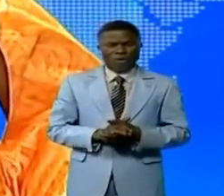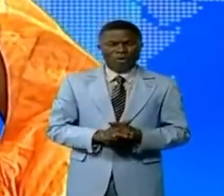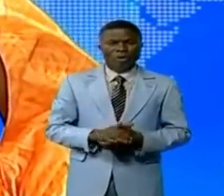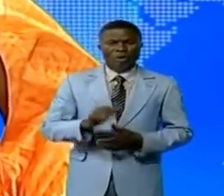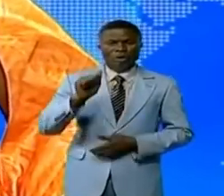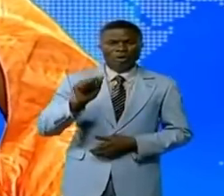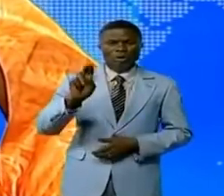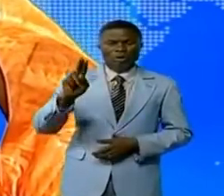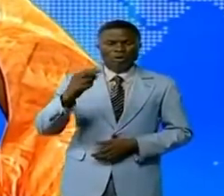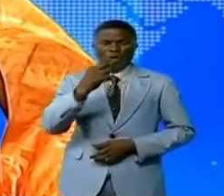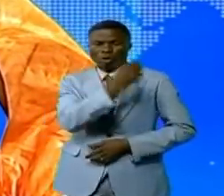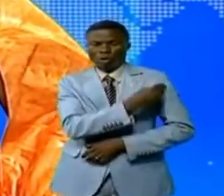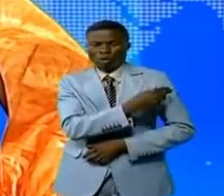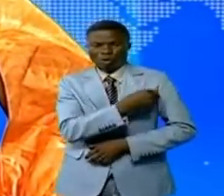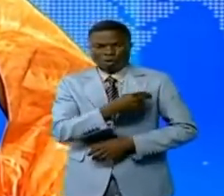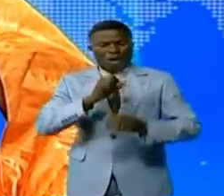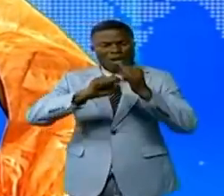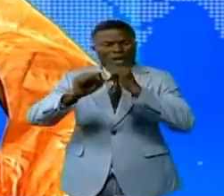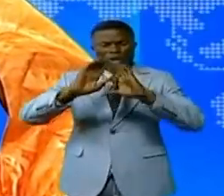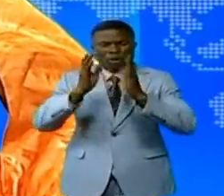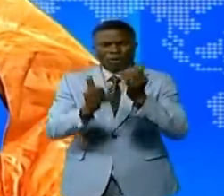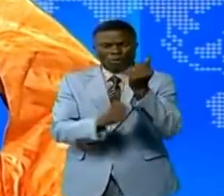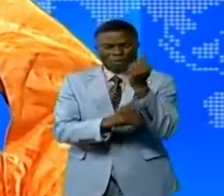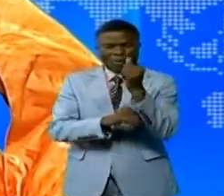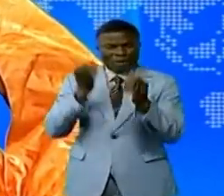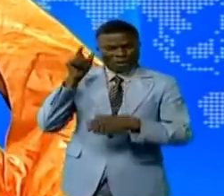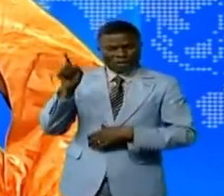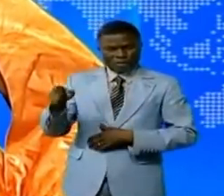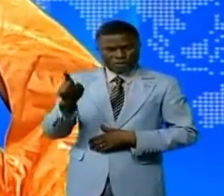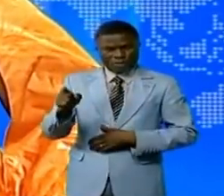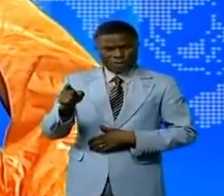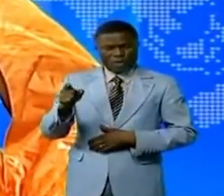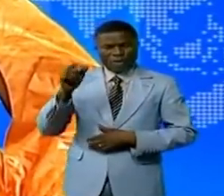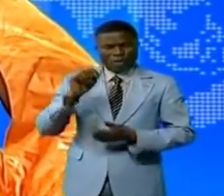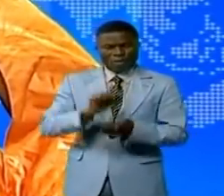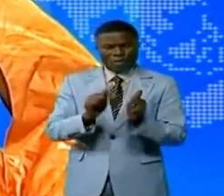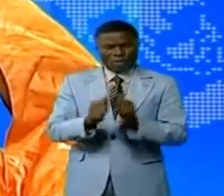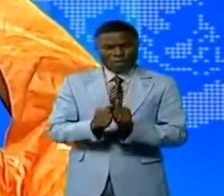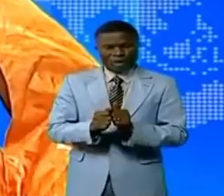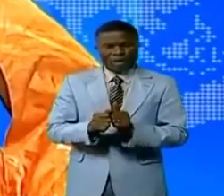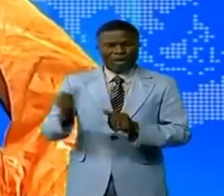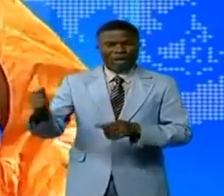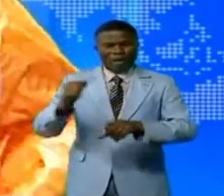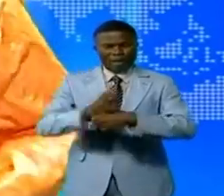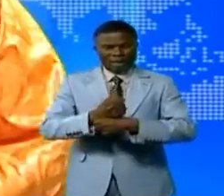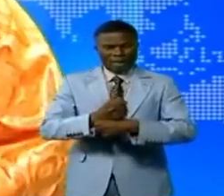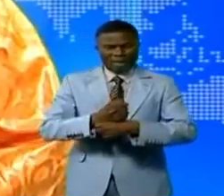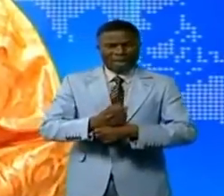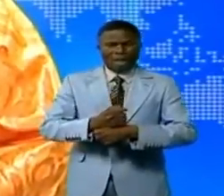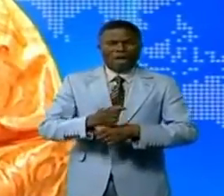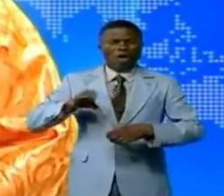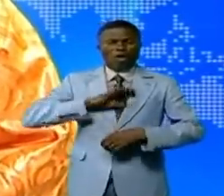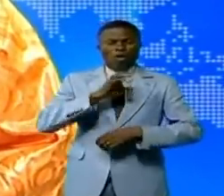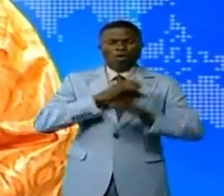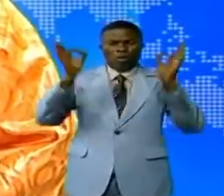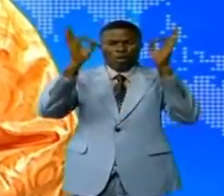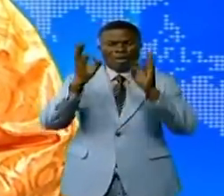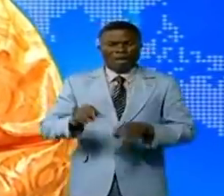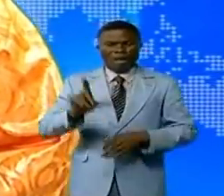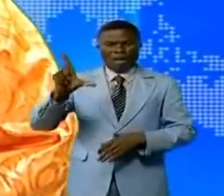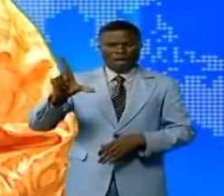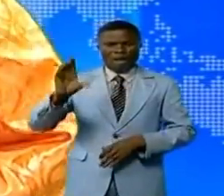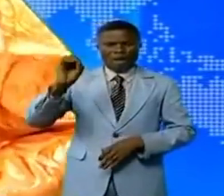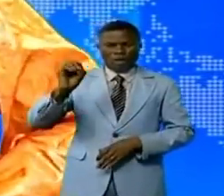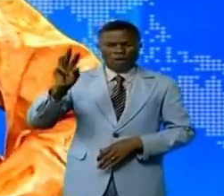Augustin Kabuya a sensibilisé la population de cette partie du pays. Occasion pour lui d'installer le comité fédéral de l'Omami 2. Question